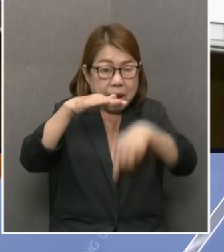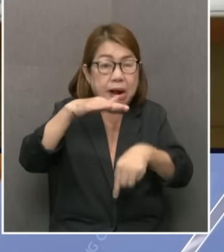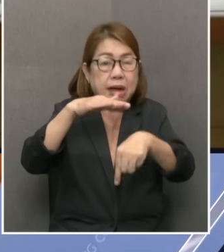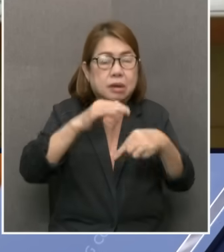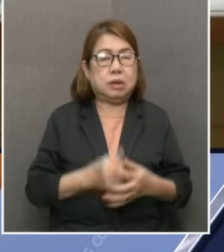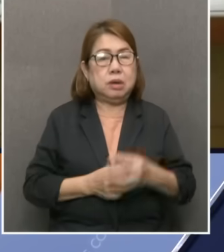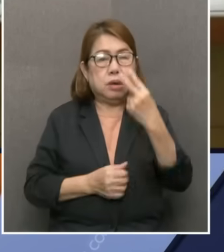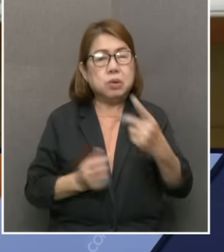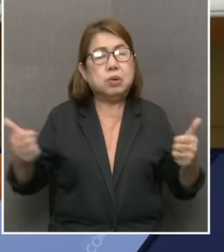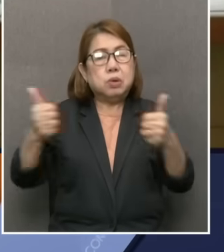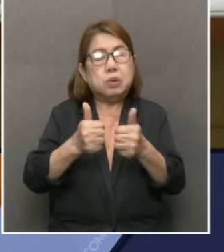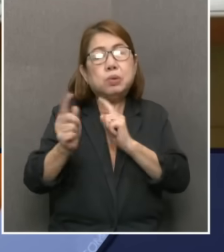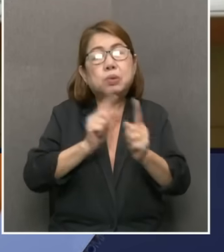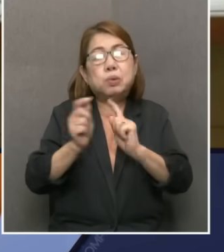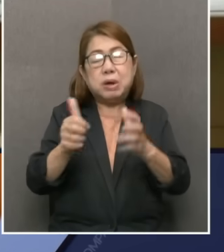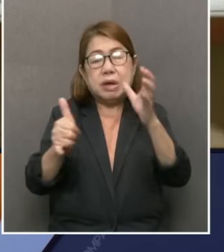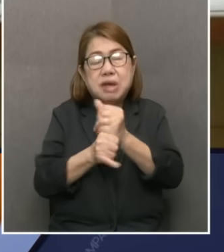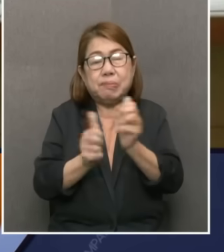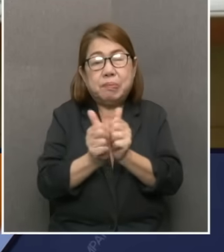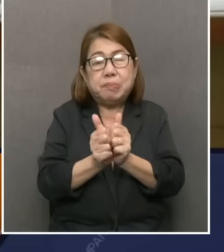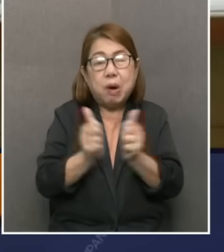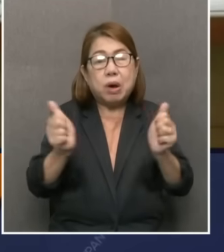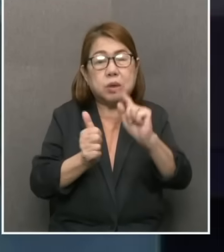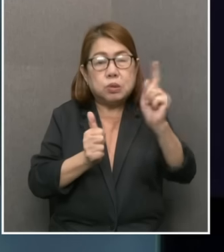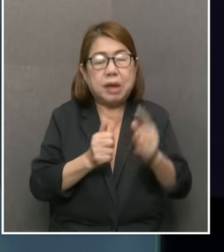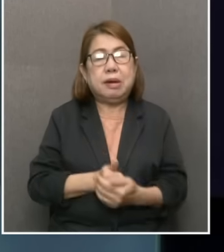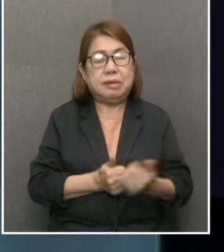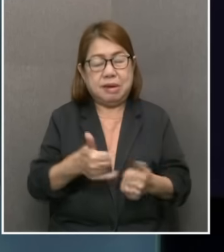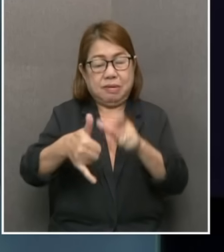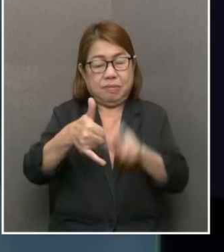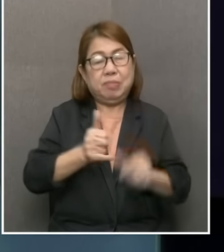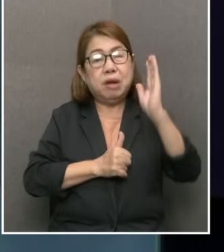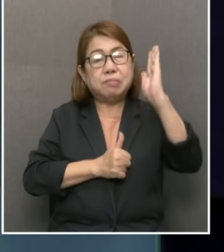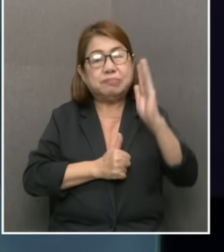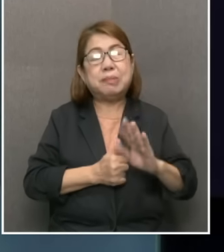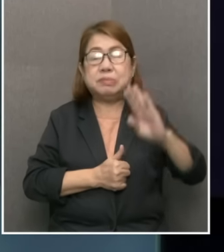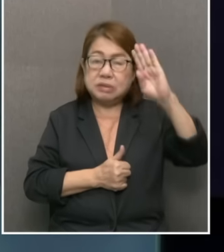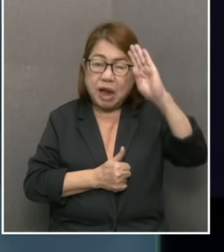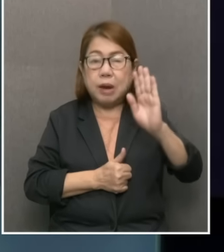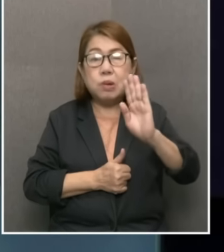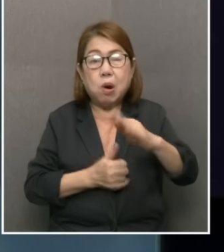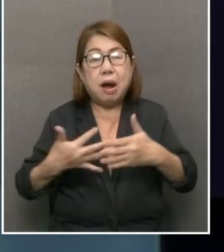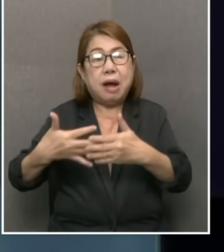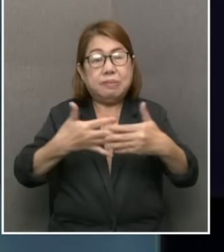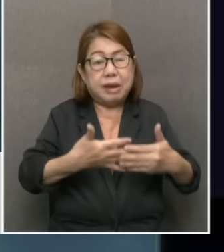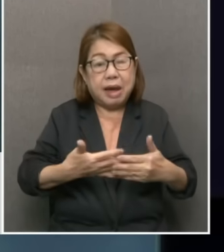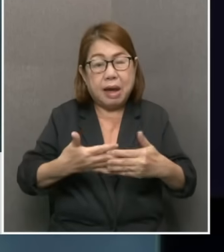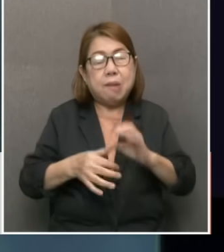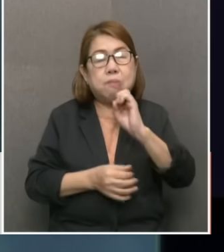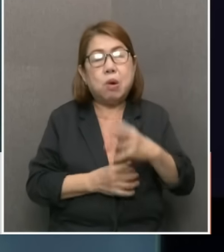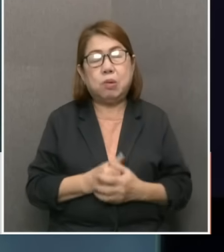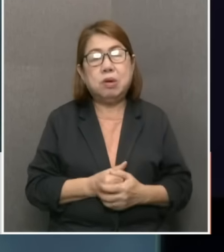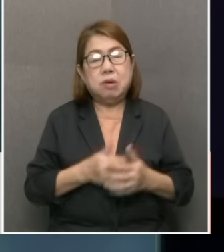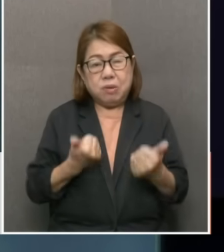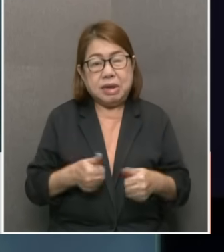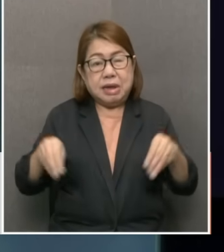าปล่อยตัวประกันกันก่อนซึ่งทางด้านของจอห์นเคอร์บี้ค่ะโฆษกความมั่นคงแห่งชาติสหรัฐนะคะก็แถลงเมื่อวานนี้ว่าเข้าใกล้การบรรลุข้อต